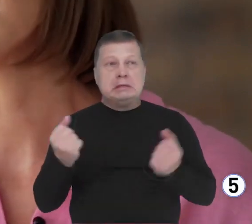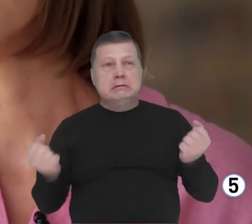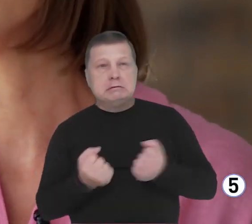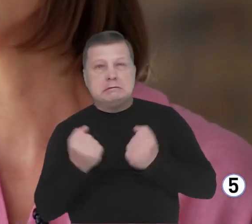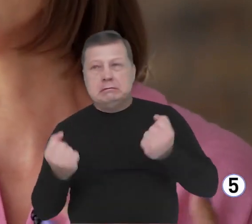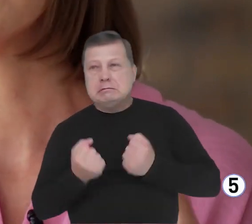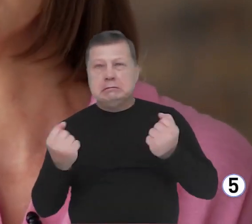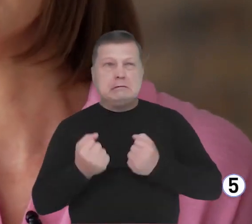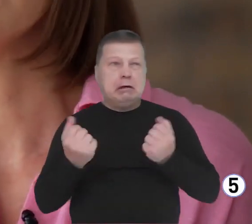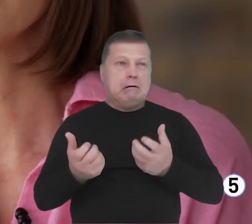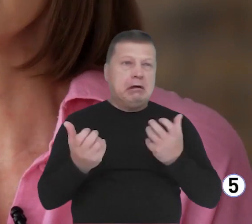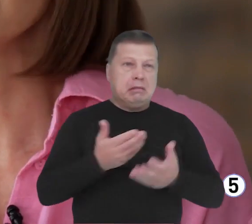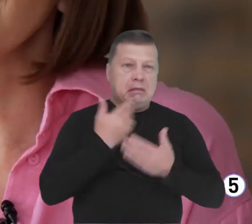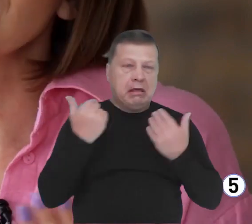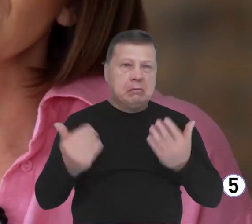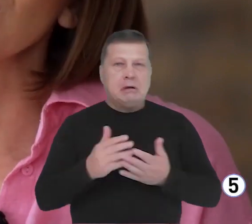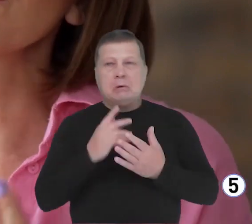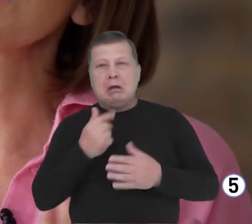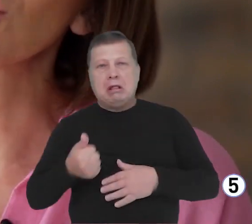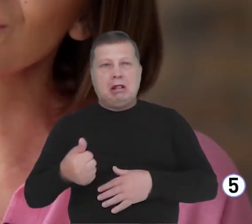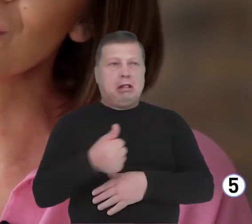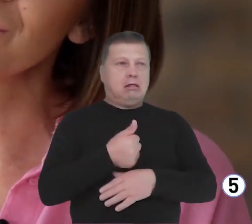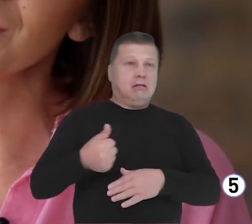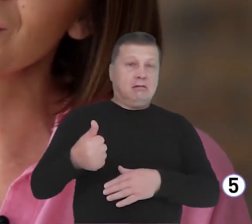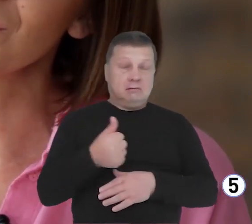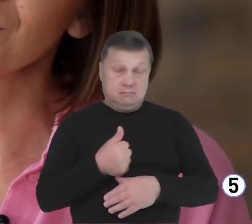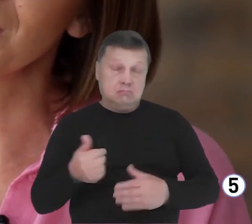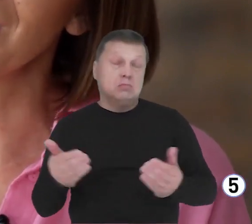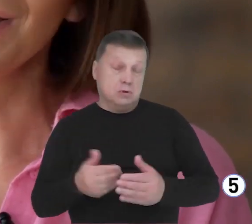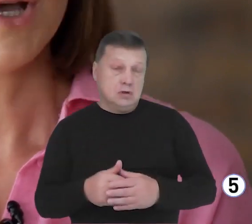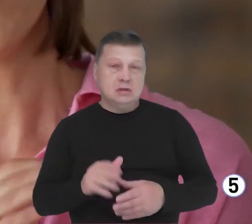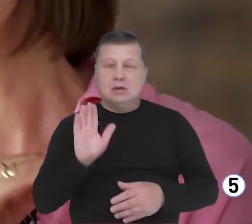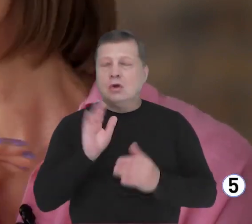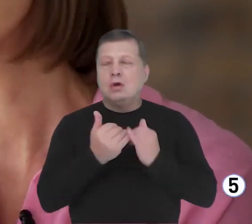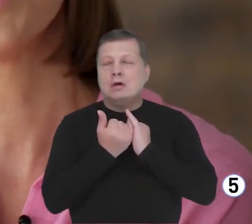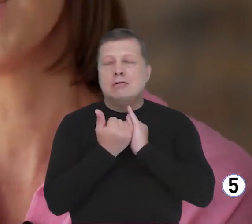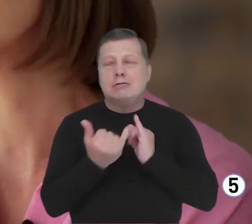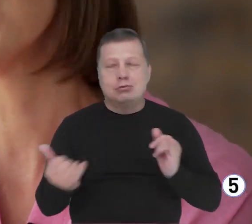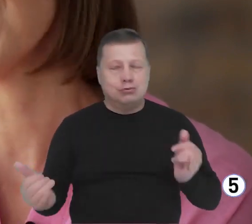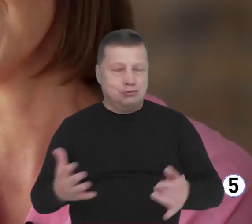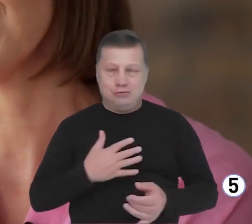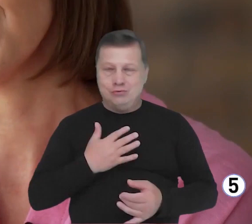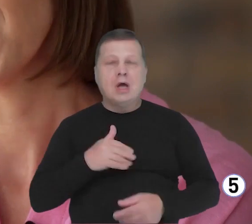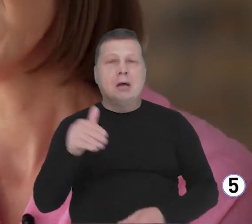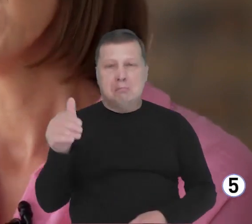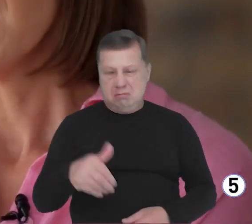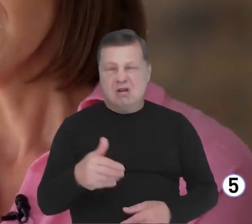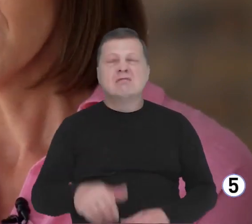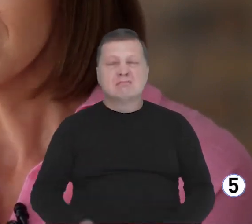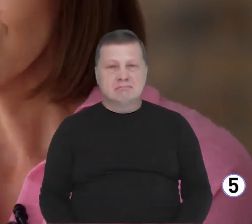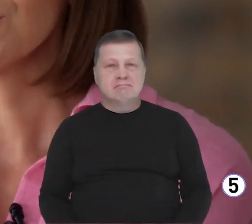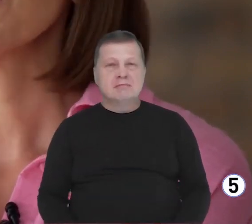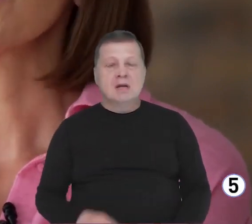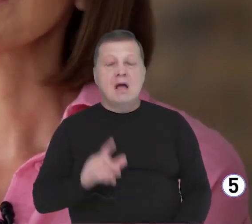i spadek motywacji i chęć takiego w ogóle odizolowania się od świata, może czuć przeróżne rzeczy.